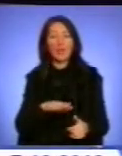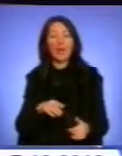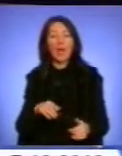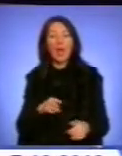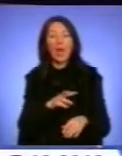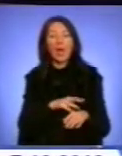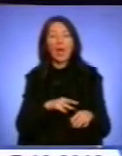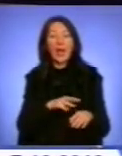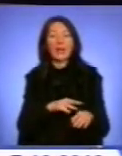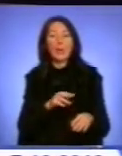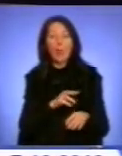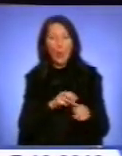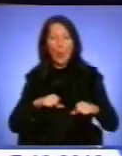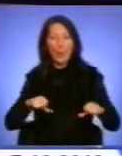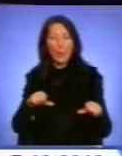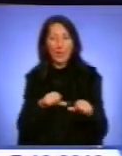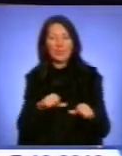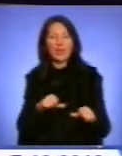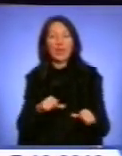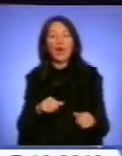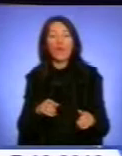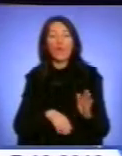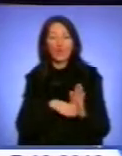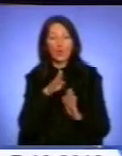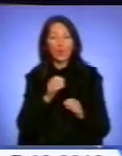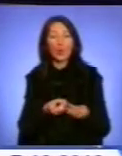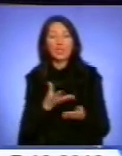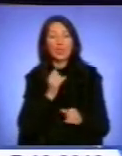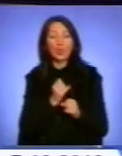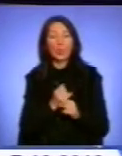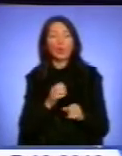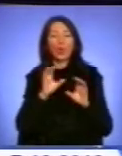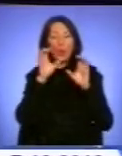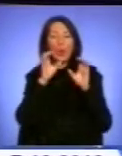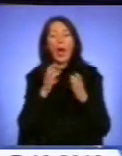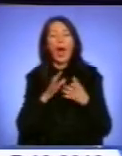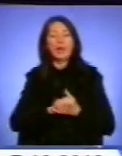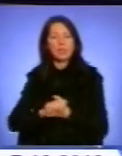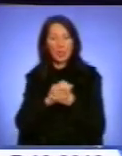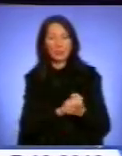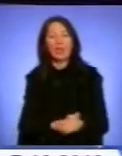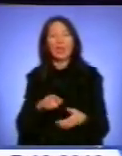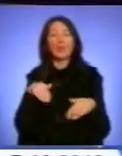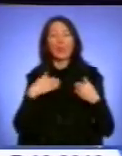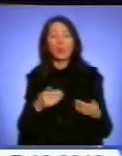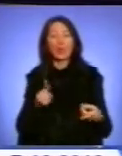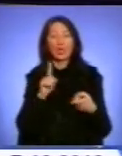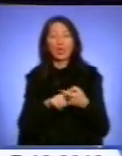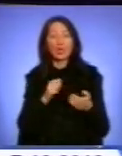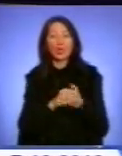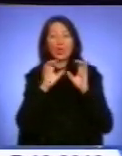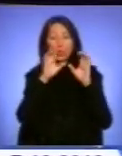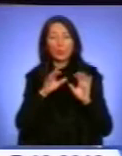Венеціанська комісія високо оцінила роботу Конституційної асамблеї та пропонує опозиції долучитися до конституційного